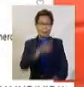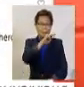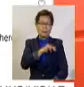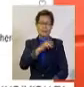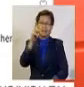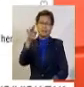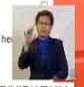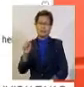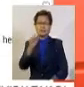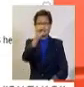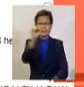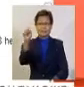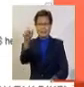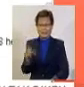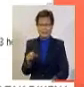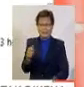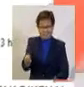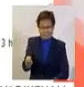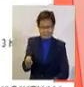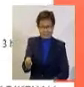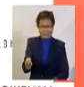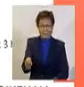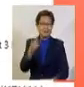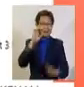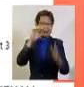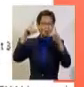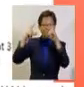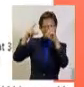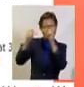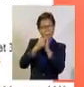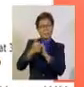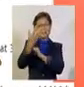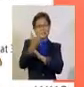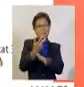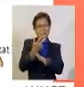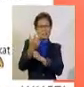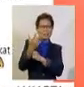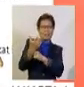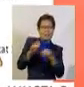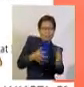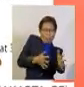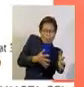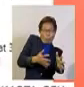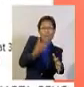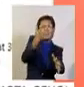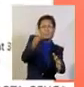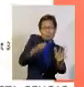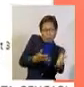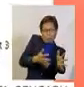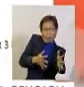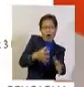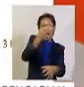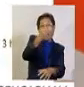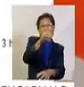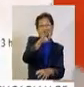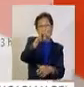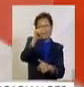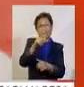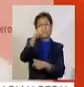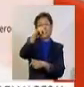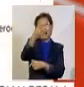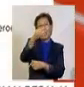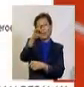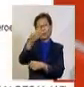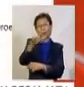Menteri Belia dan Sukan Syed Saddiq Syed Abdul Rahman pula bergambar bersama tiga jago MotoGP negara iaitu Hafiz Syahrin, Khairul